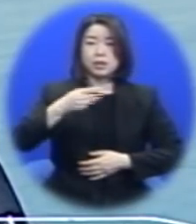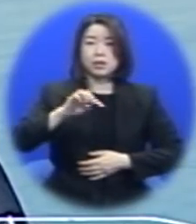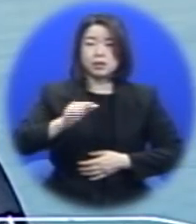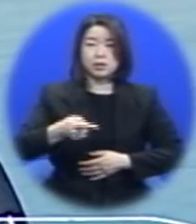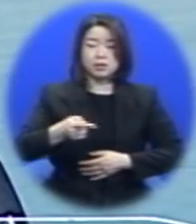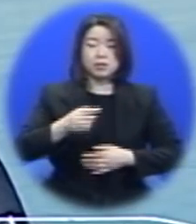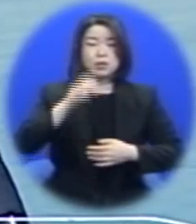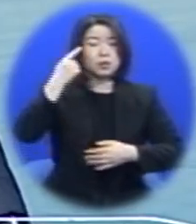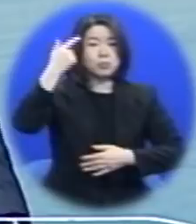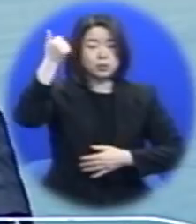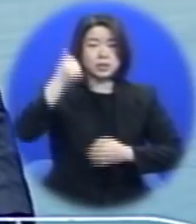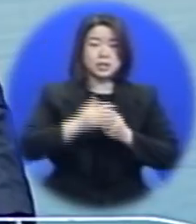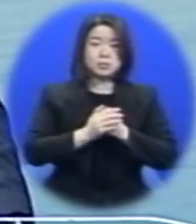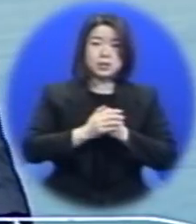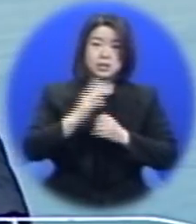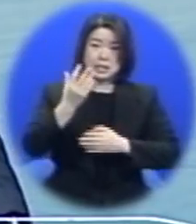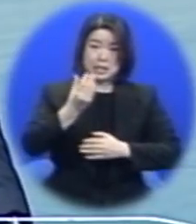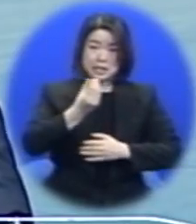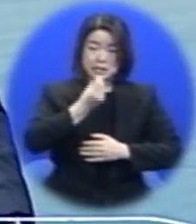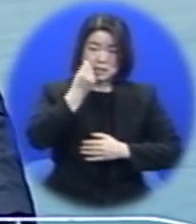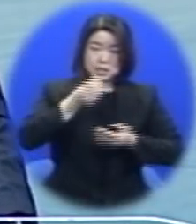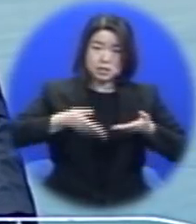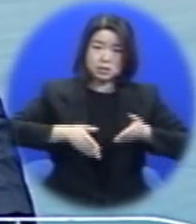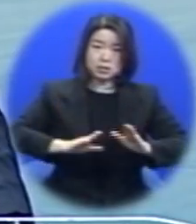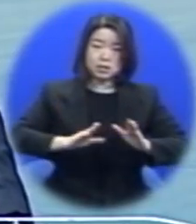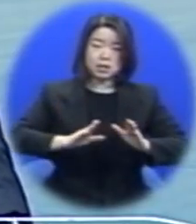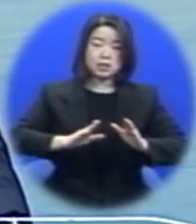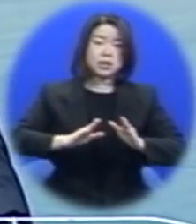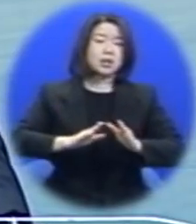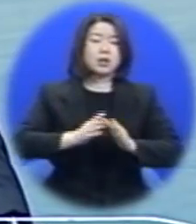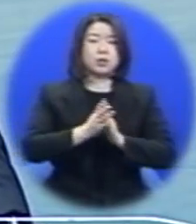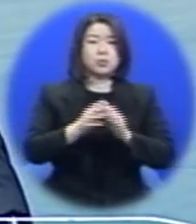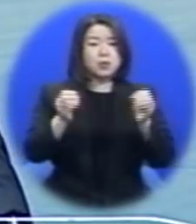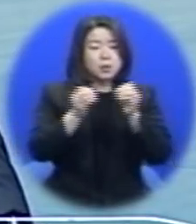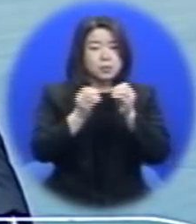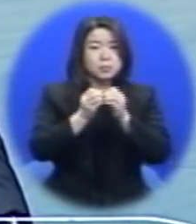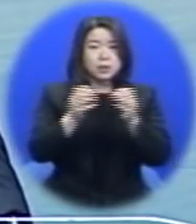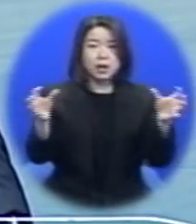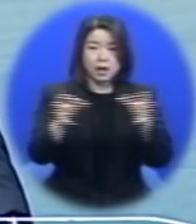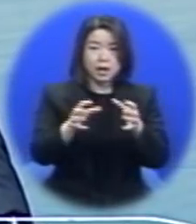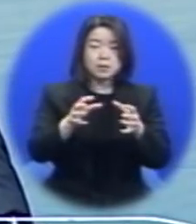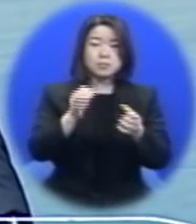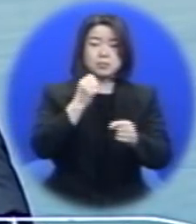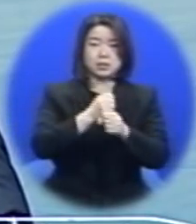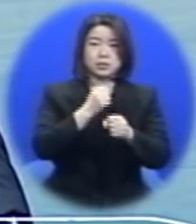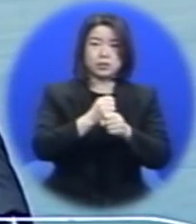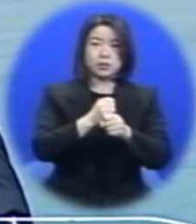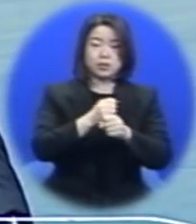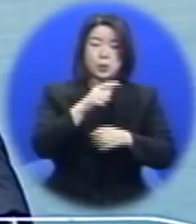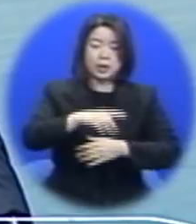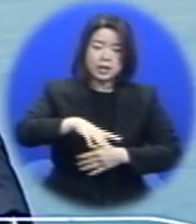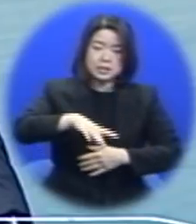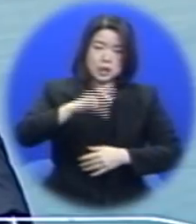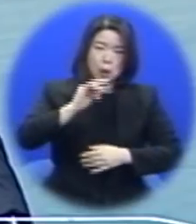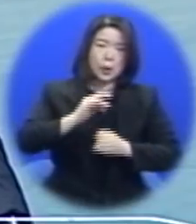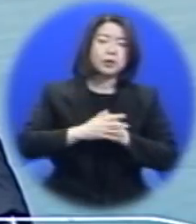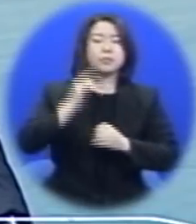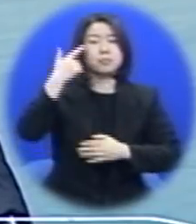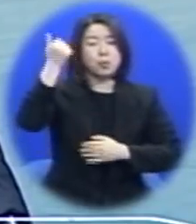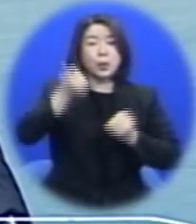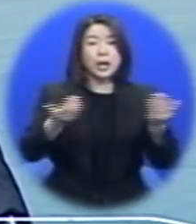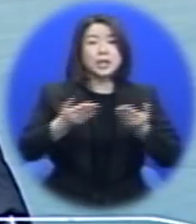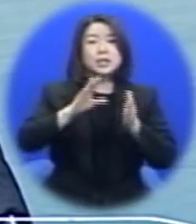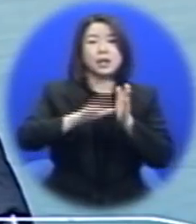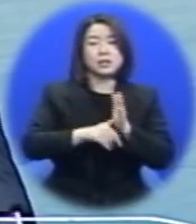모음집입니다. 근데 그 책 속에서 팀 켈러 목사님이 당신이 처음 목회를 나갔을 때 버지니아주의 어느 작은